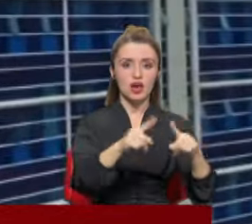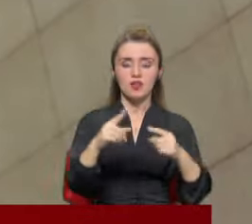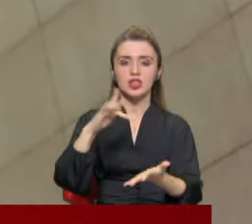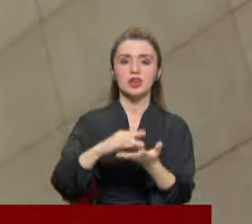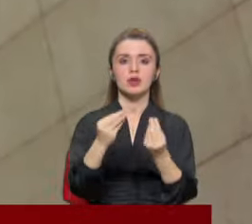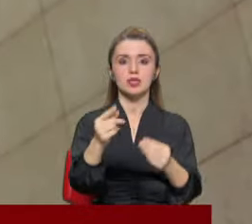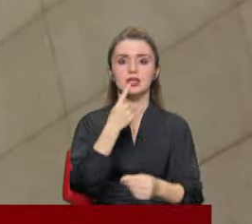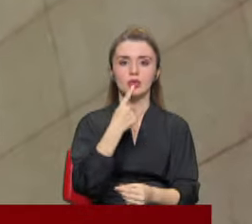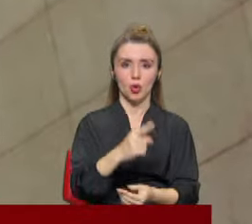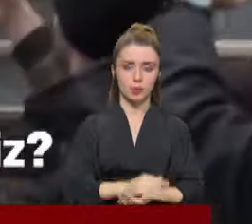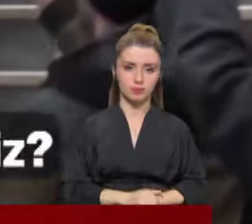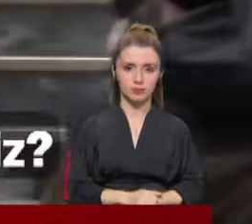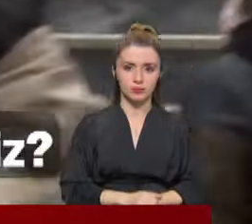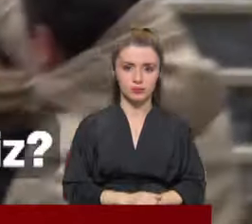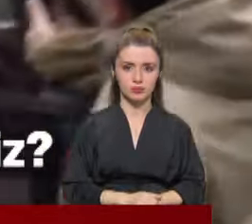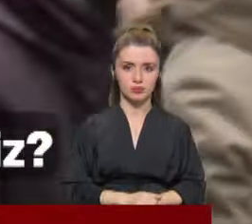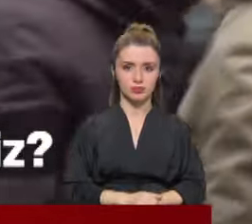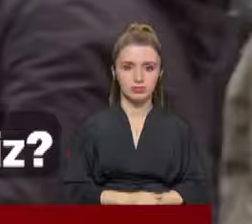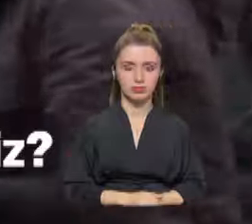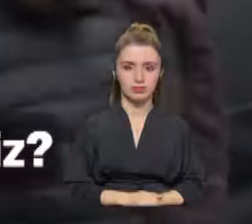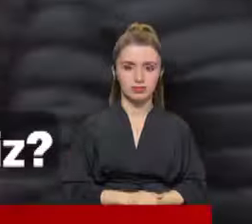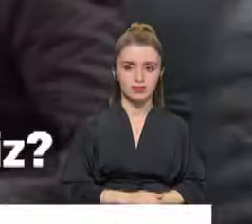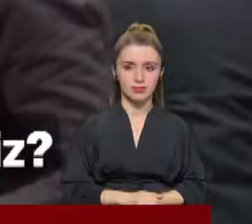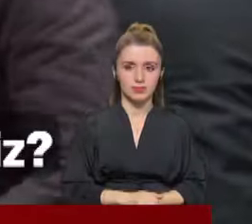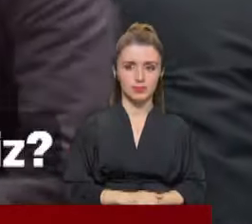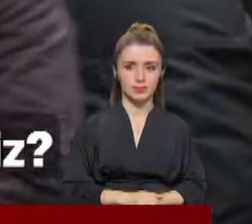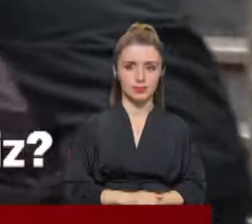verilmesi gerektiği vurgulandı kararda.